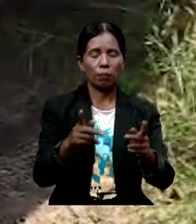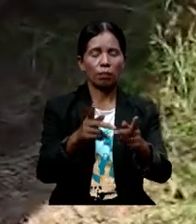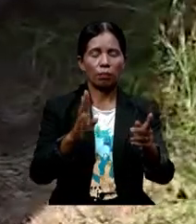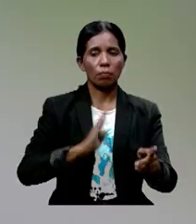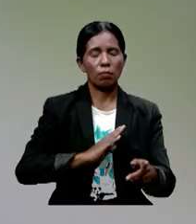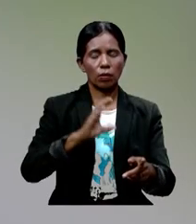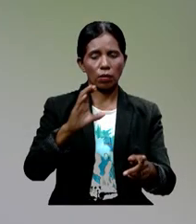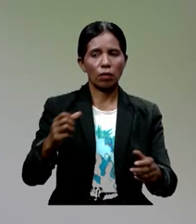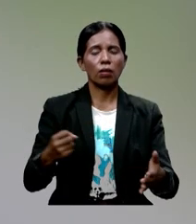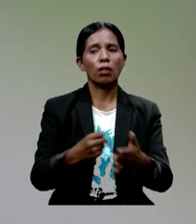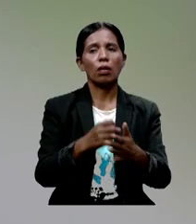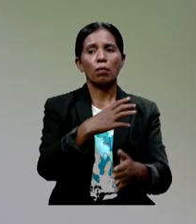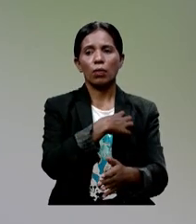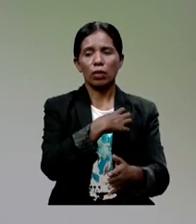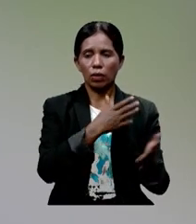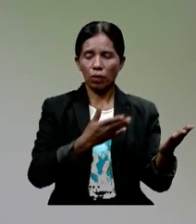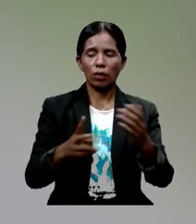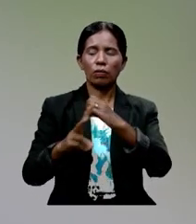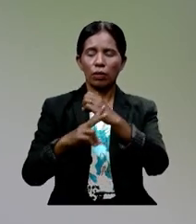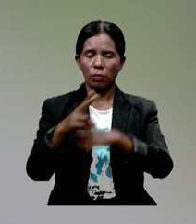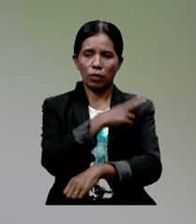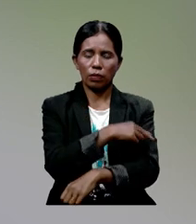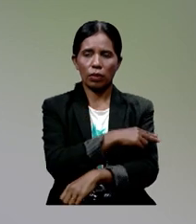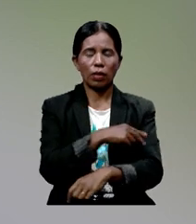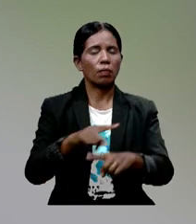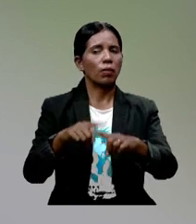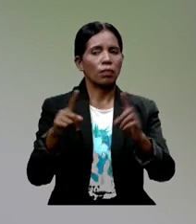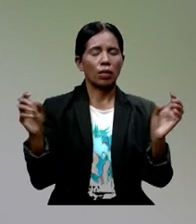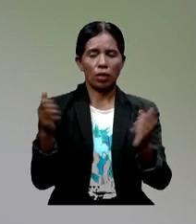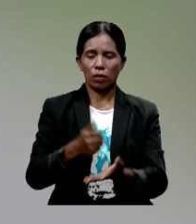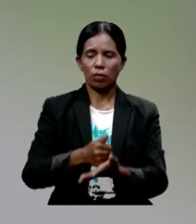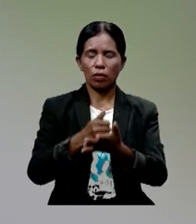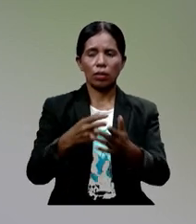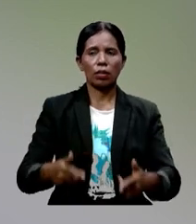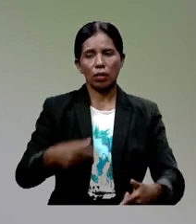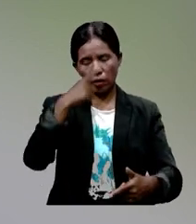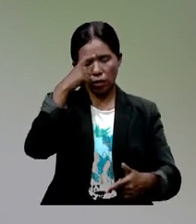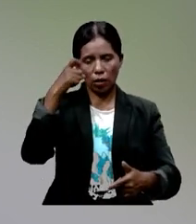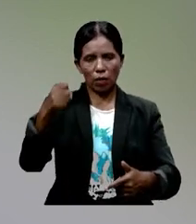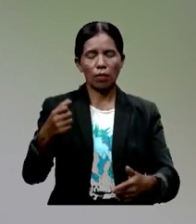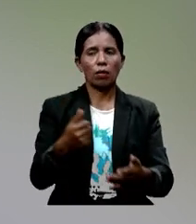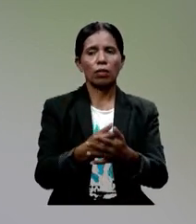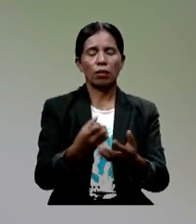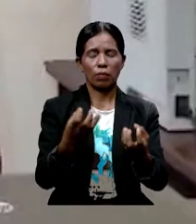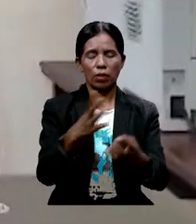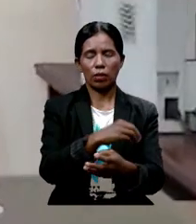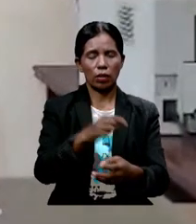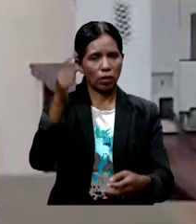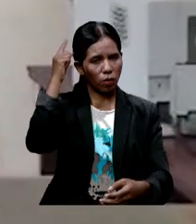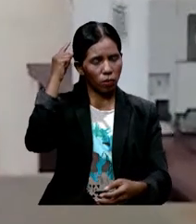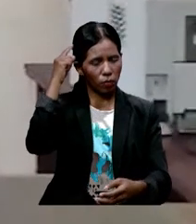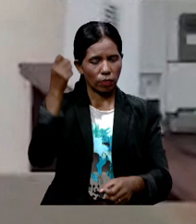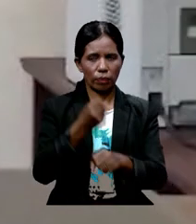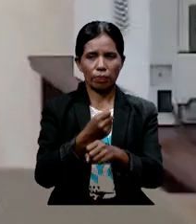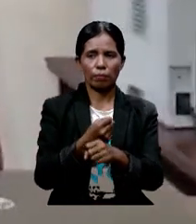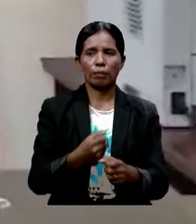hafoin acidente polícia no requeras vítima ba hospital mai bela consegue salva ne vida tamba hetan pancada makas ia neulun